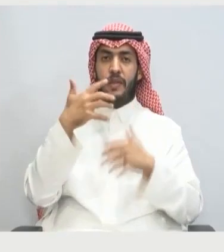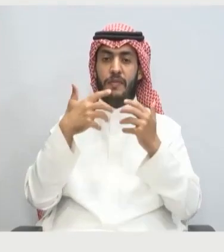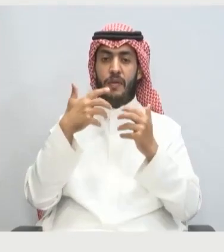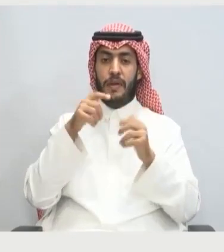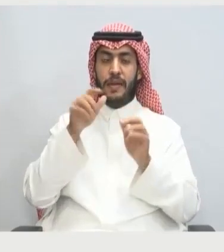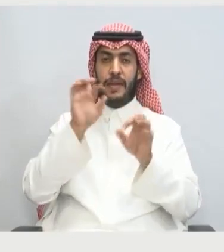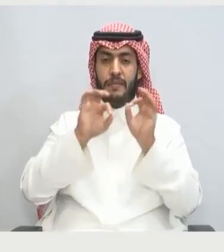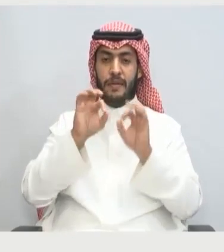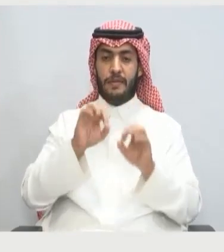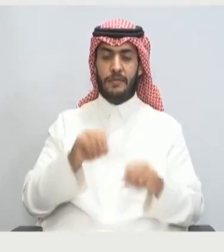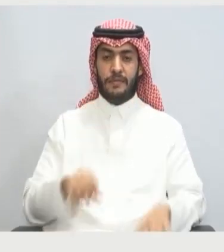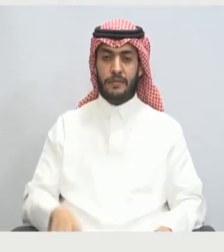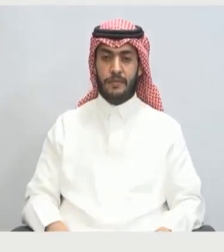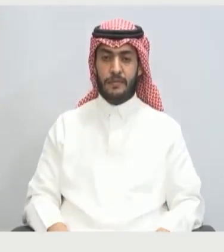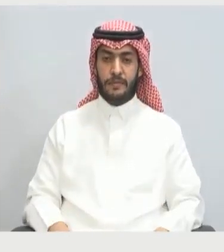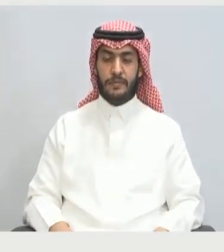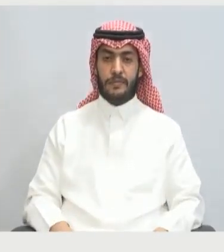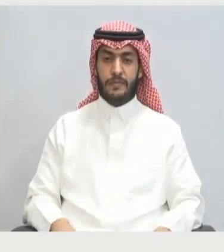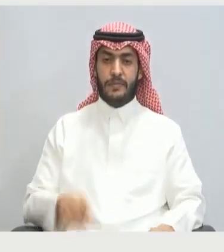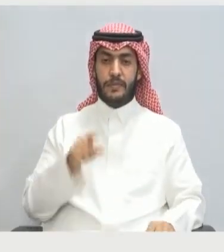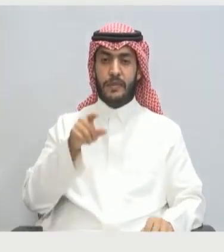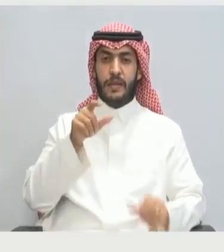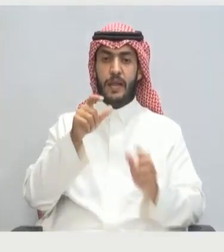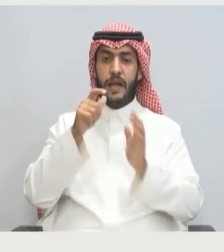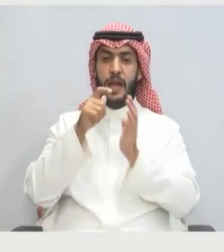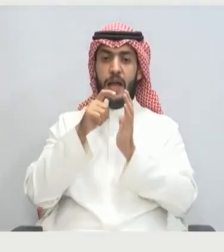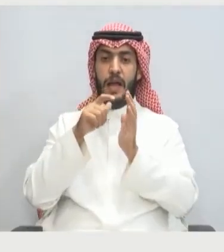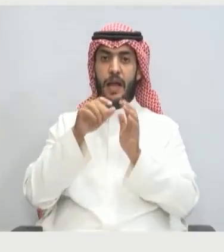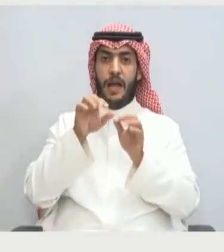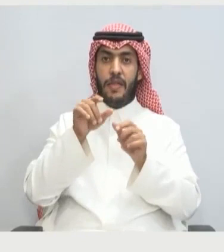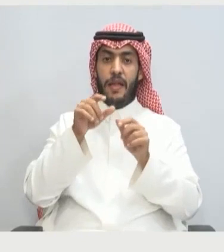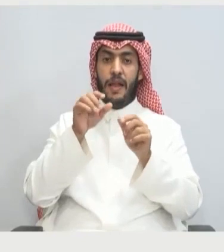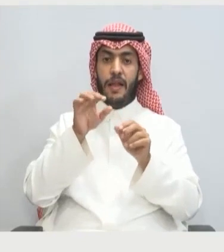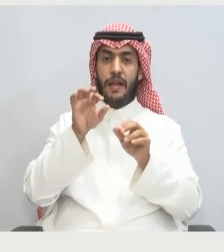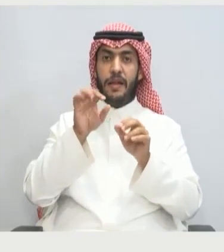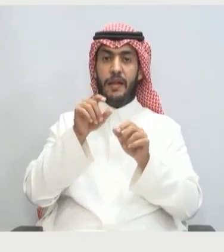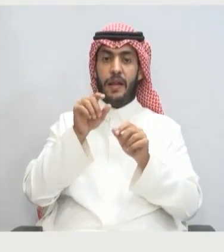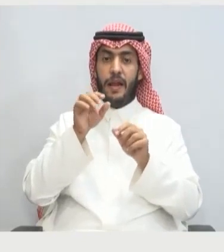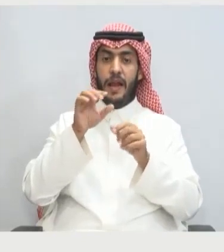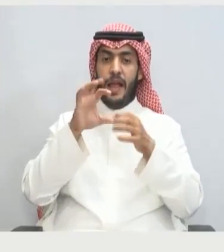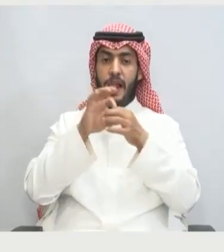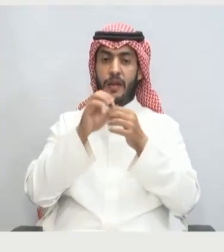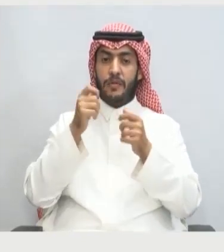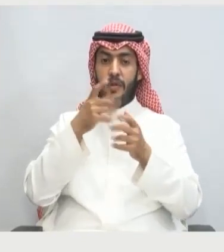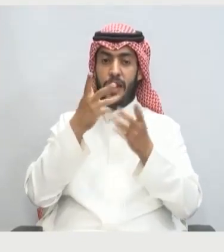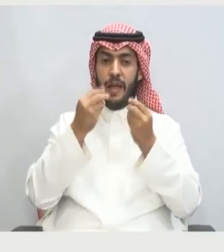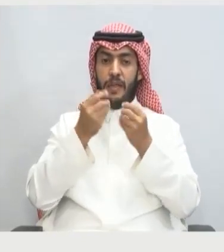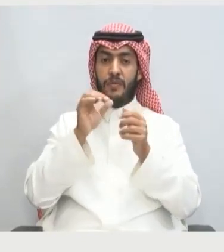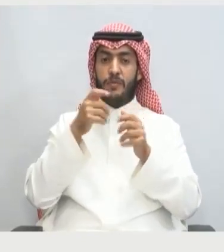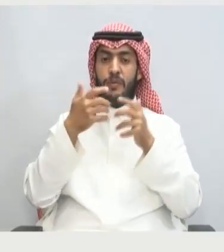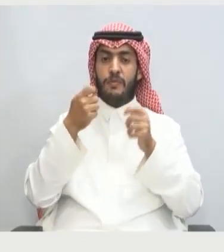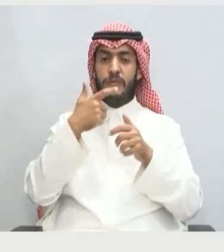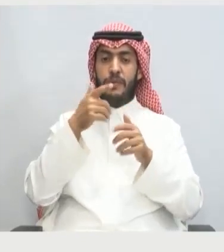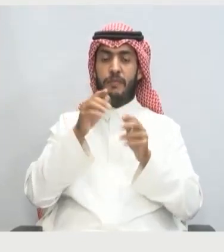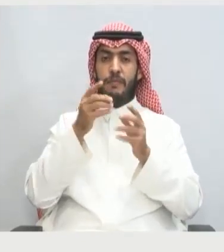التفاعل الكيميائي طبعا هو يعبر عن العلاقه الرياضيه بين سرعه التفاعل وبين تركيز المواد